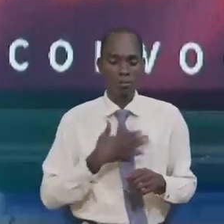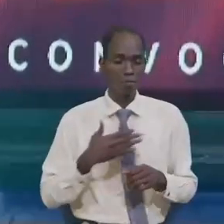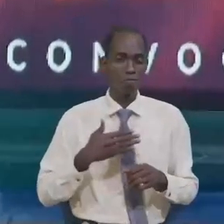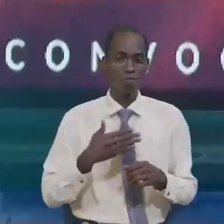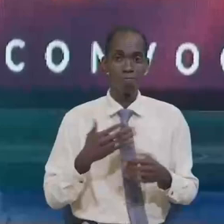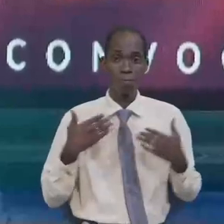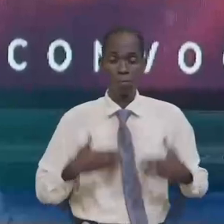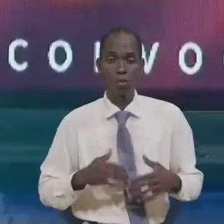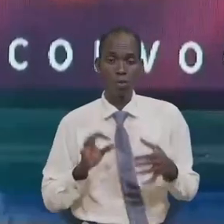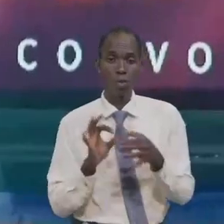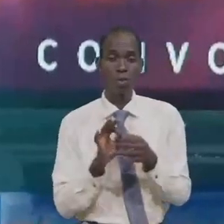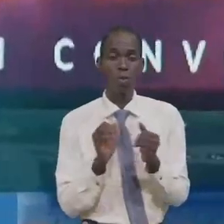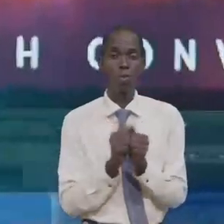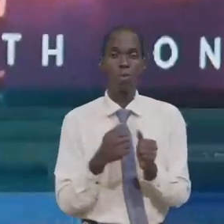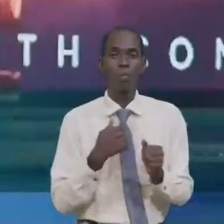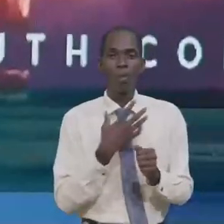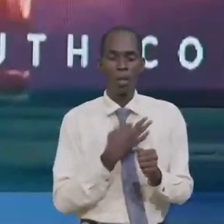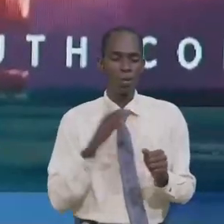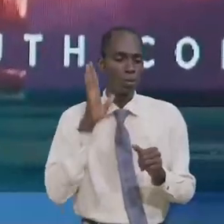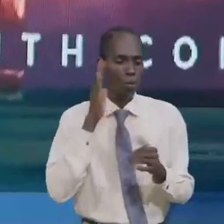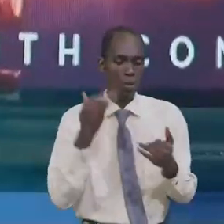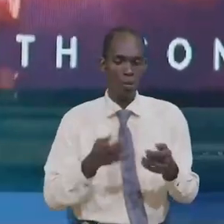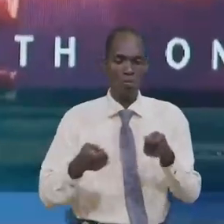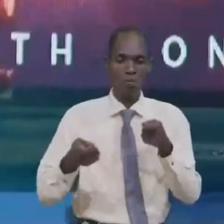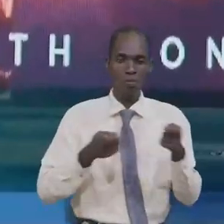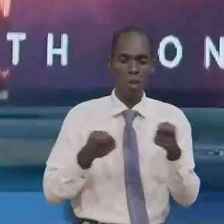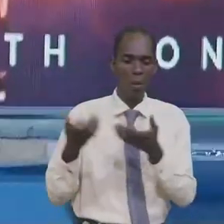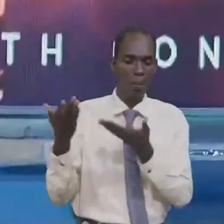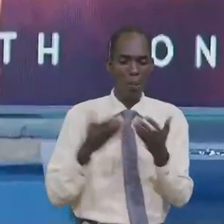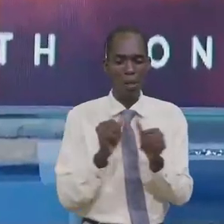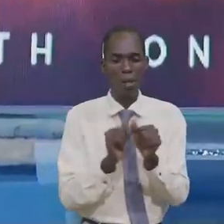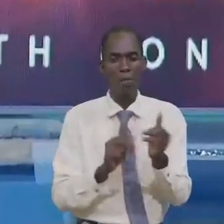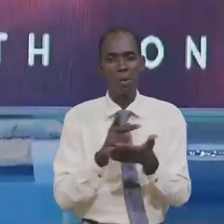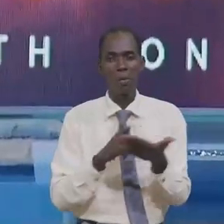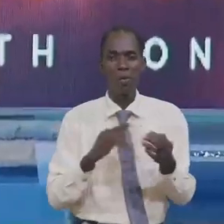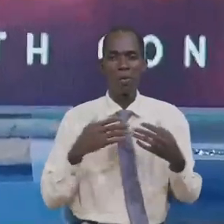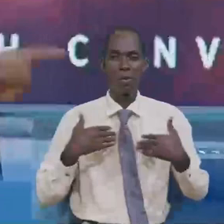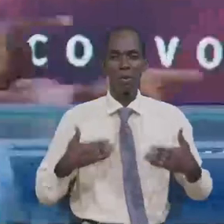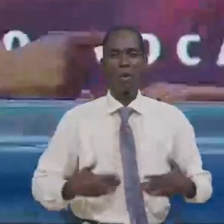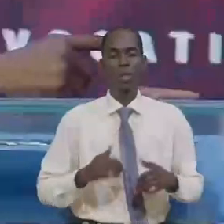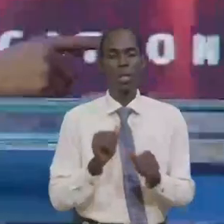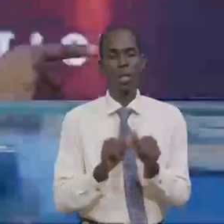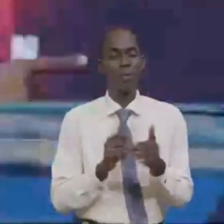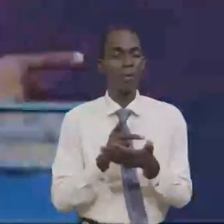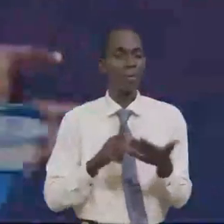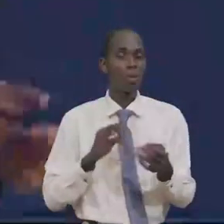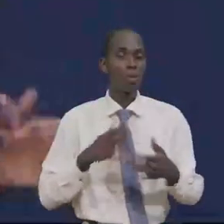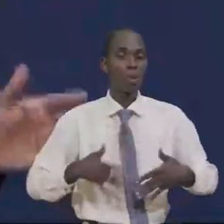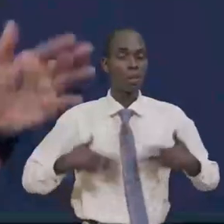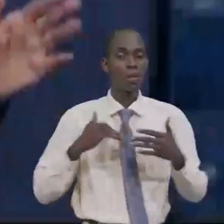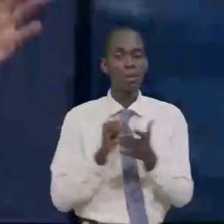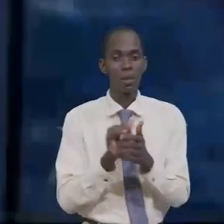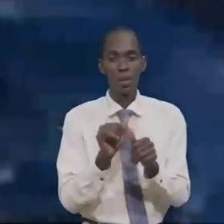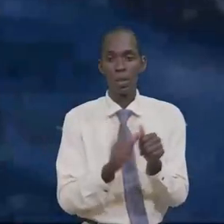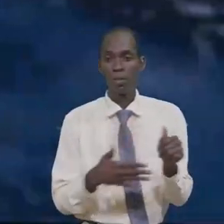alors pourquoi dîner tout toute partie de votre corps de votre vie pour que tout se